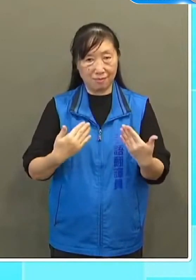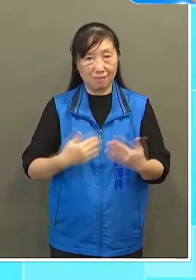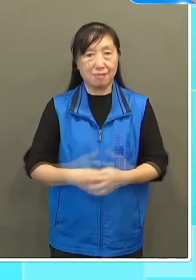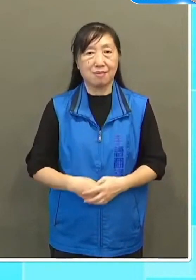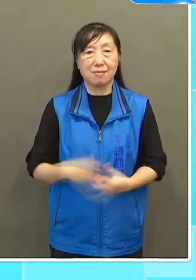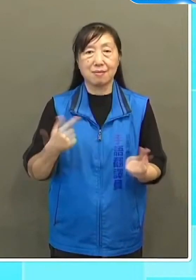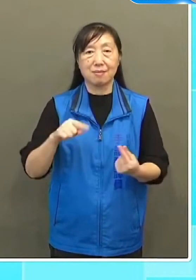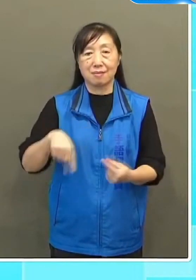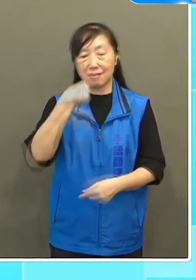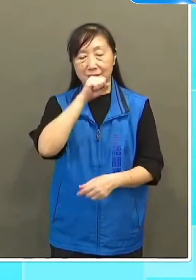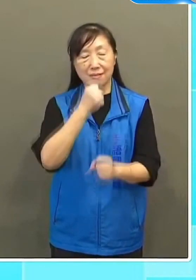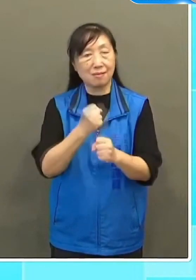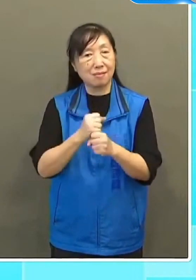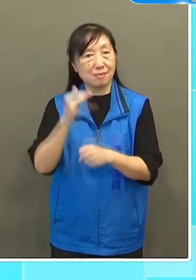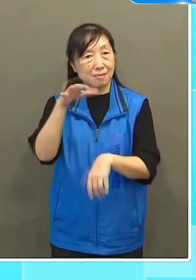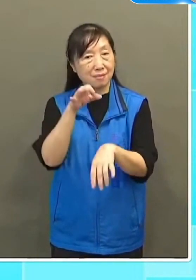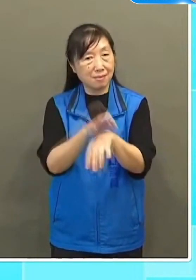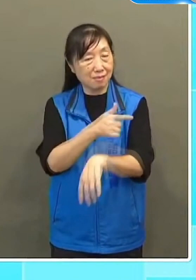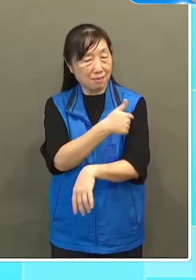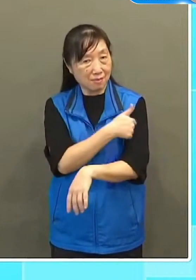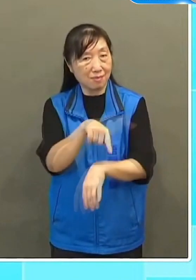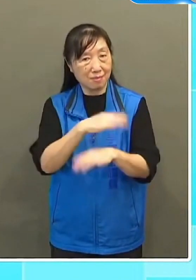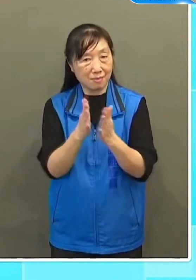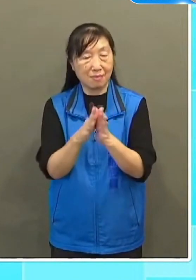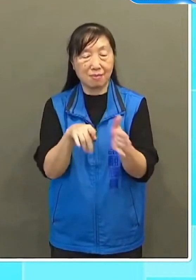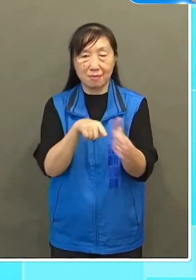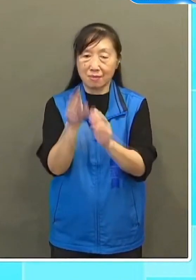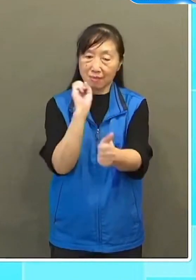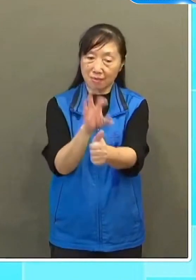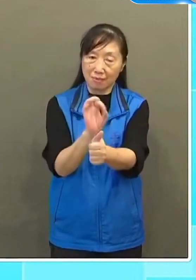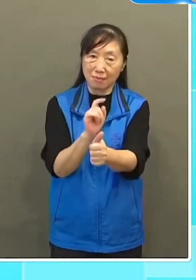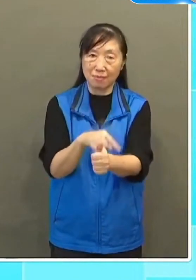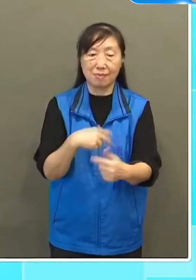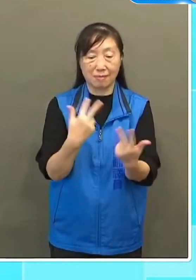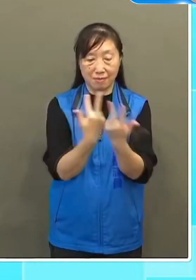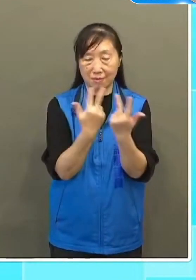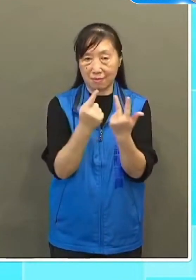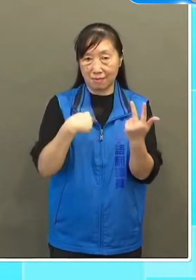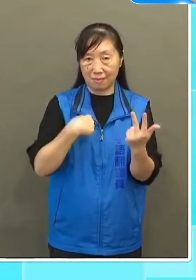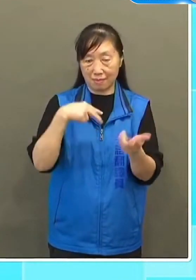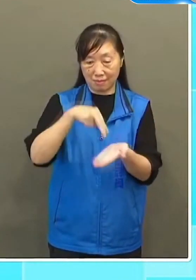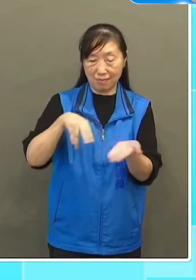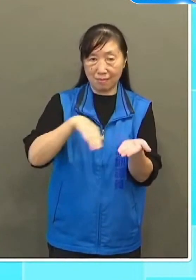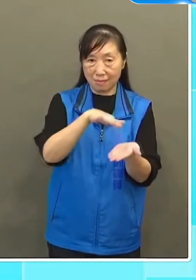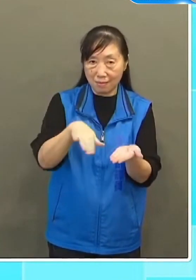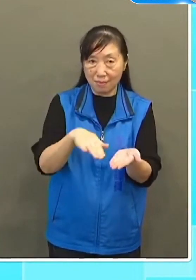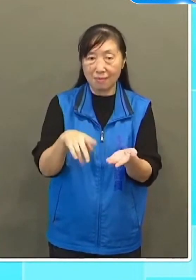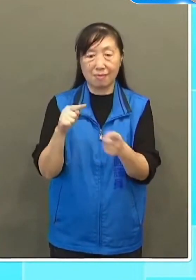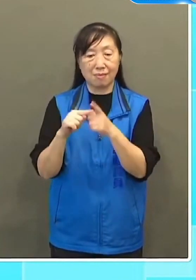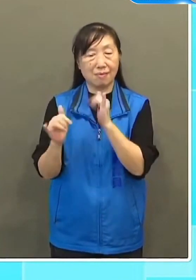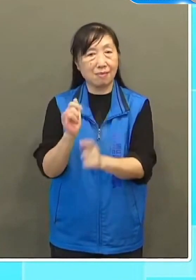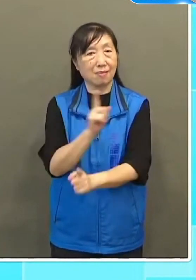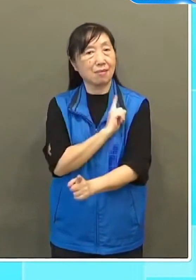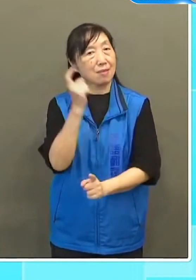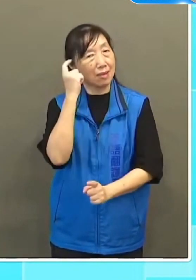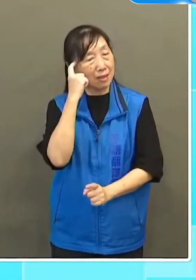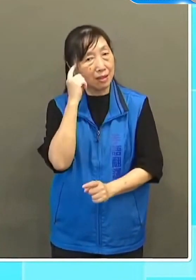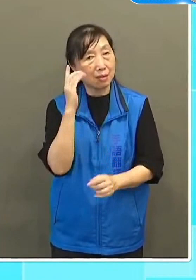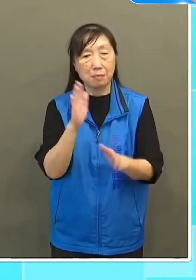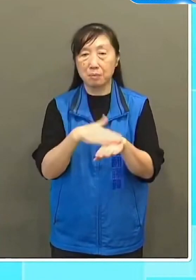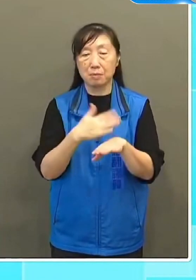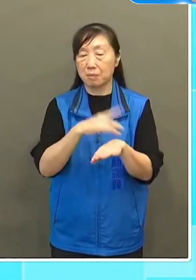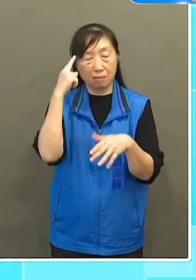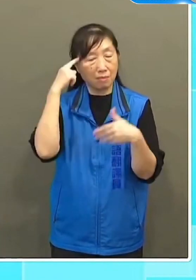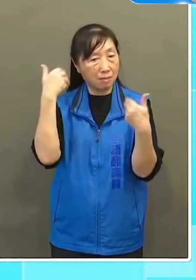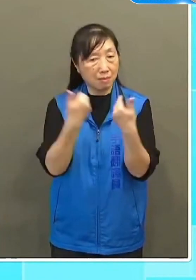产疫苗在有争议的时候，我们就不断的强调，以新北市政府的立场，包括很多国人的角色，绝对不会反对